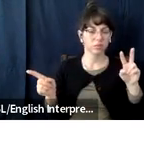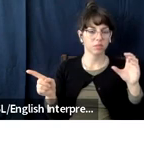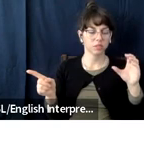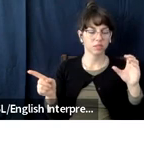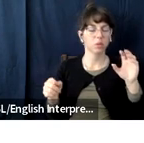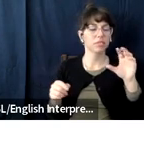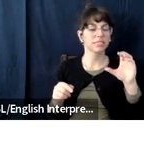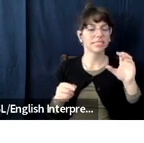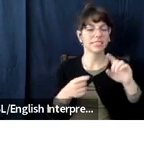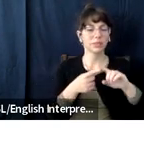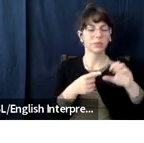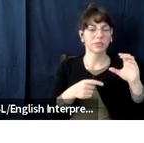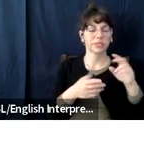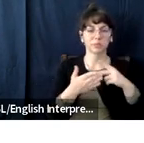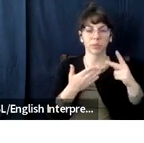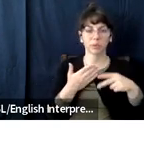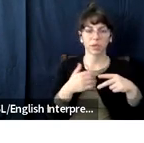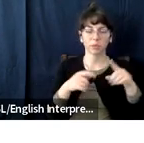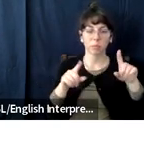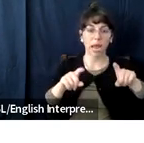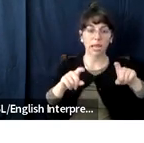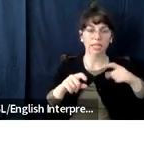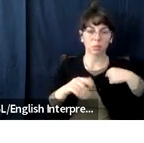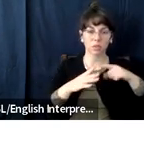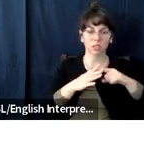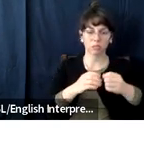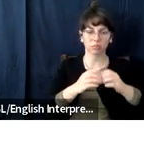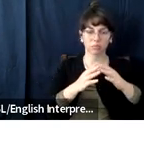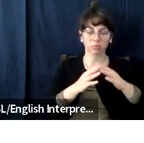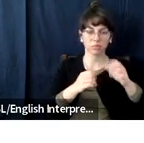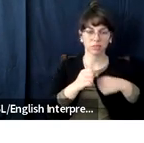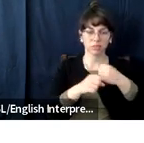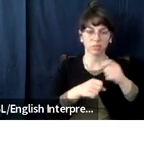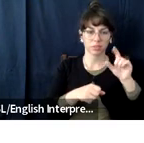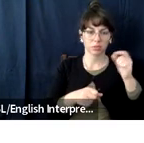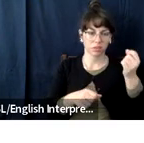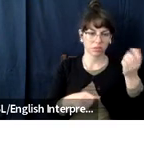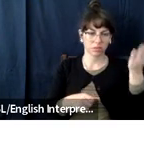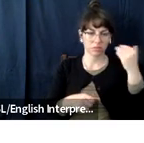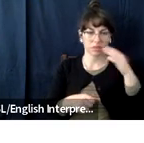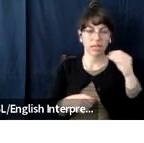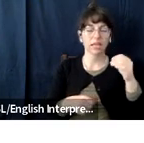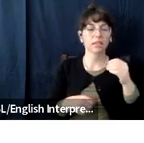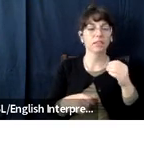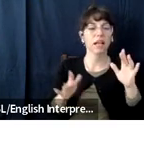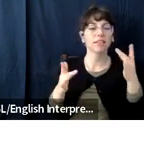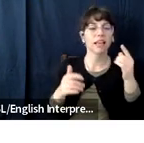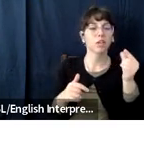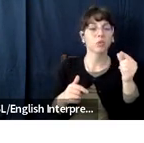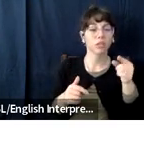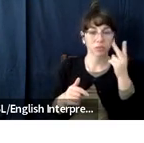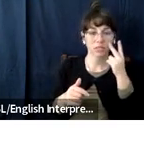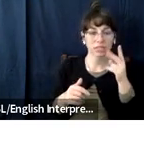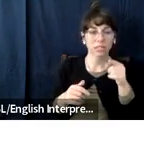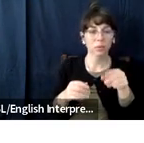first five pilot programs that started in 2011. And then the lighter green ones got added the three new ones got added